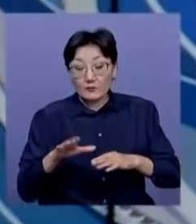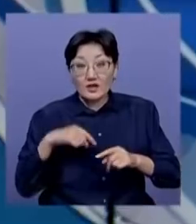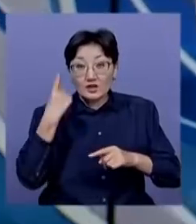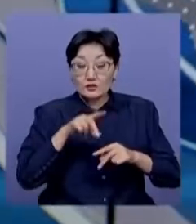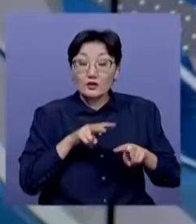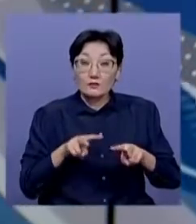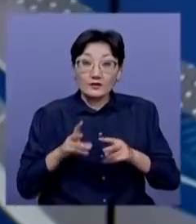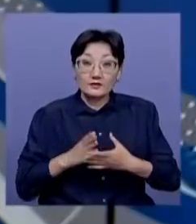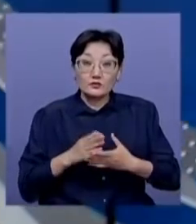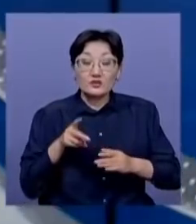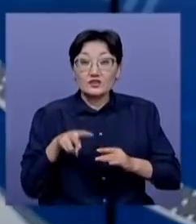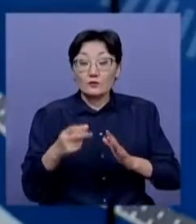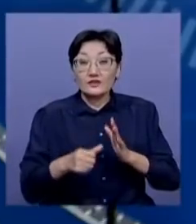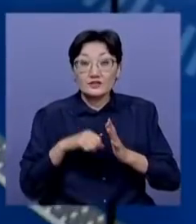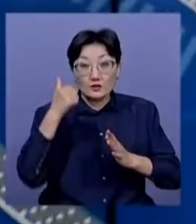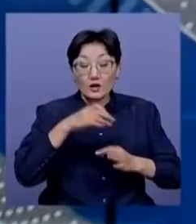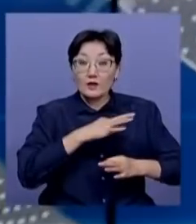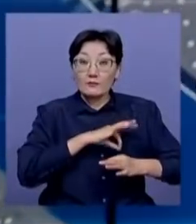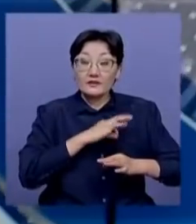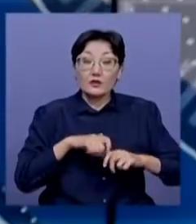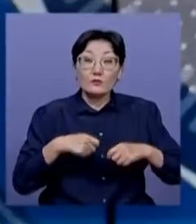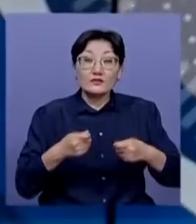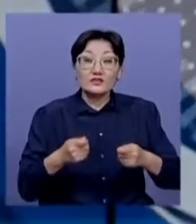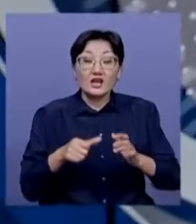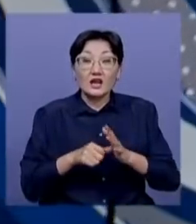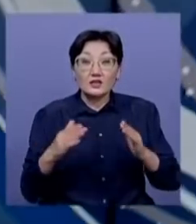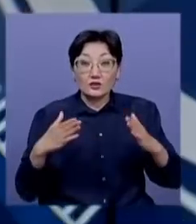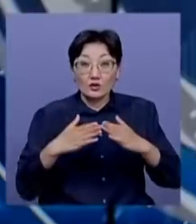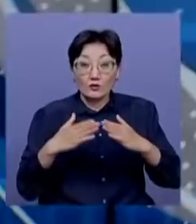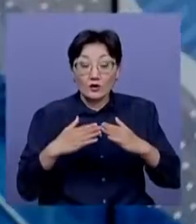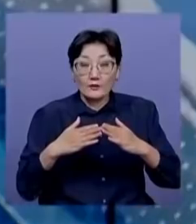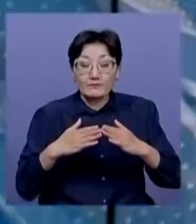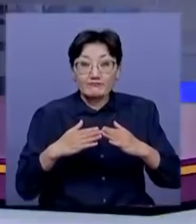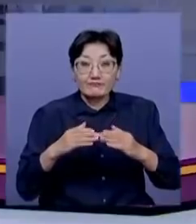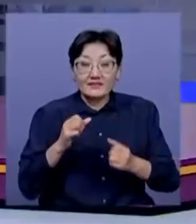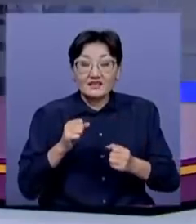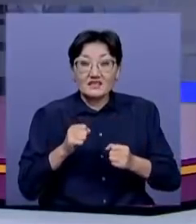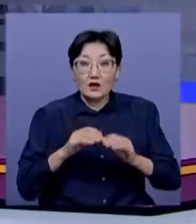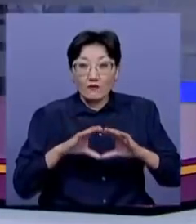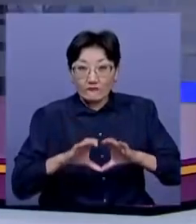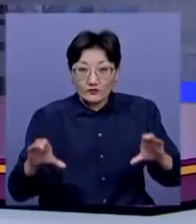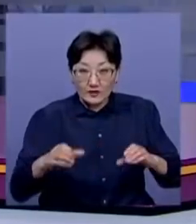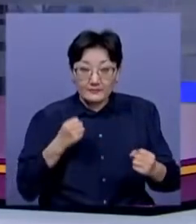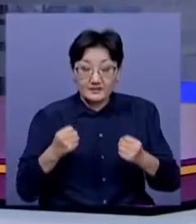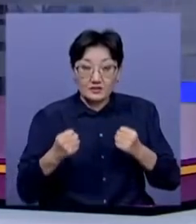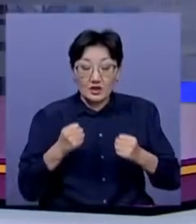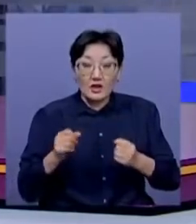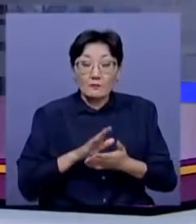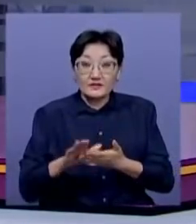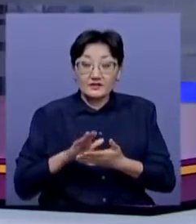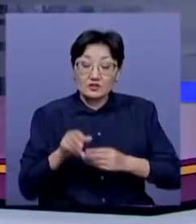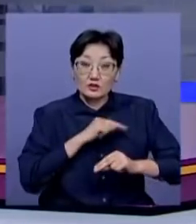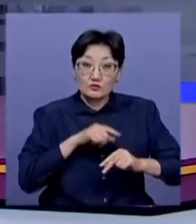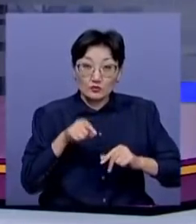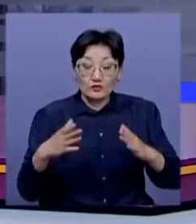жеке бақылауында. 2016 жылы пайдалануға берілген 6 үйдің іргетасы нығайтылды. Бекіту және тегістеу жұмыстары